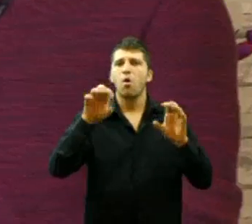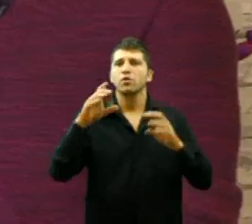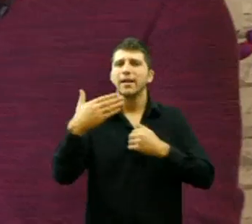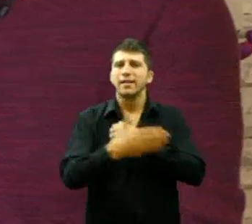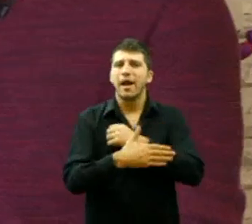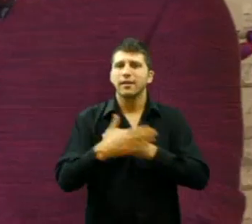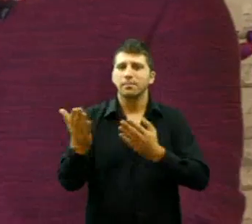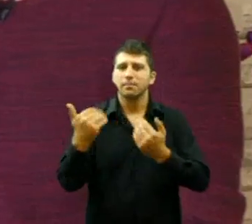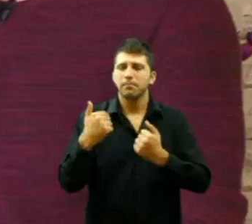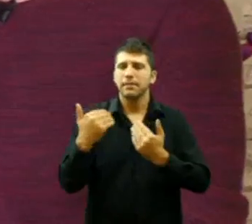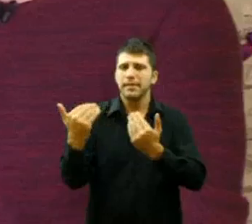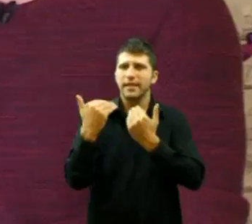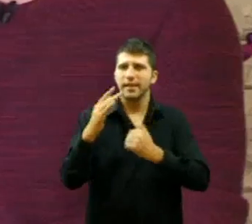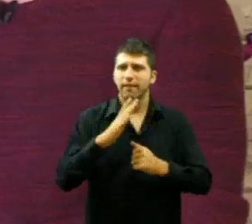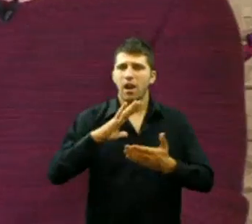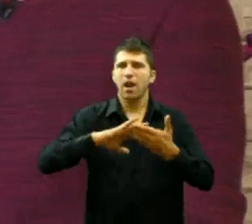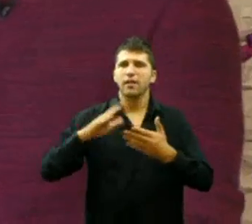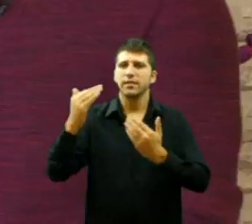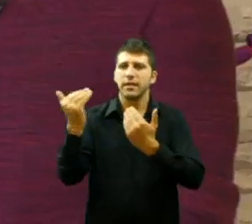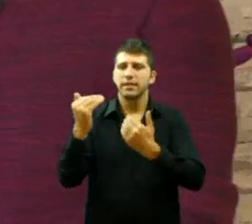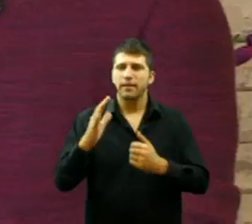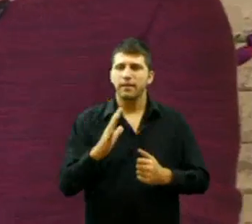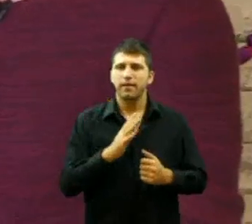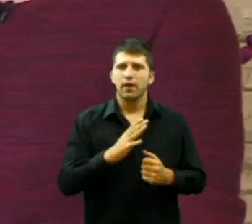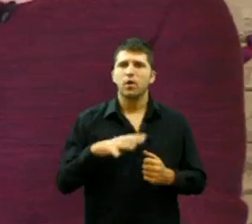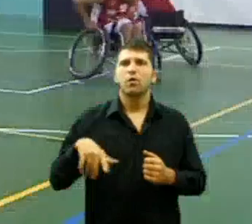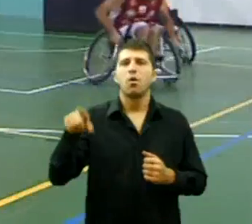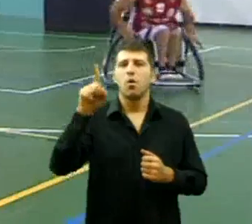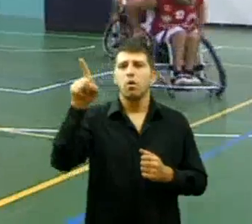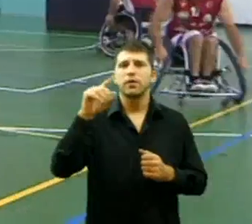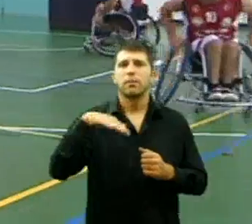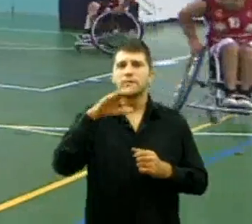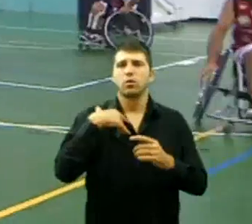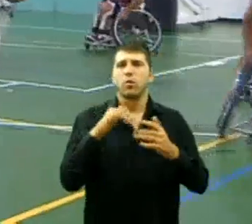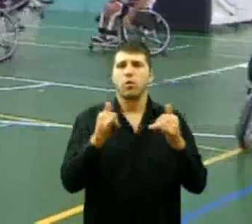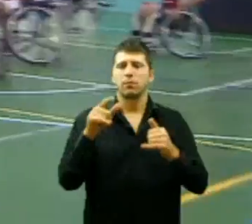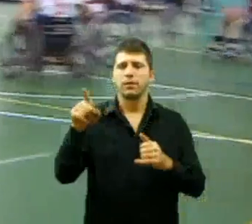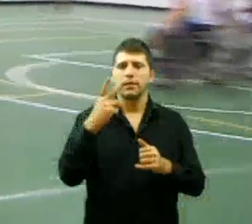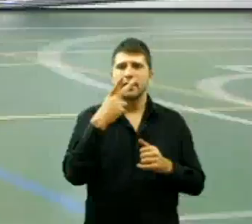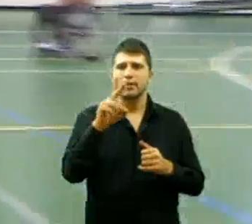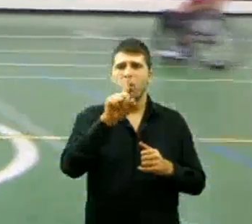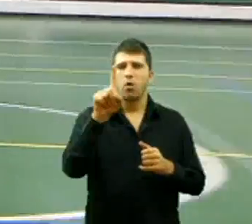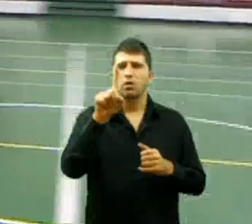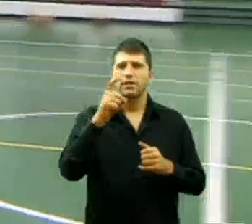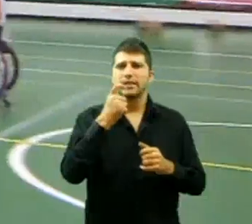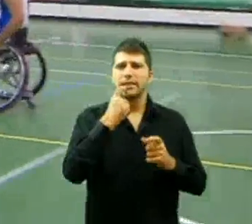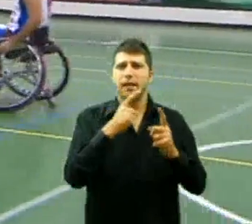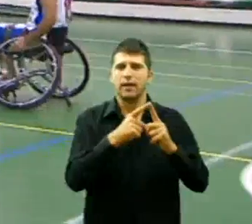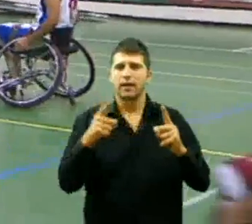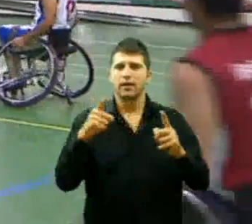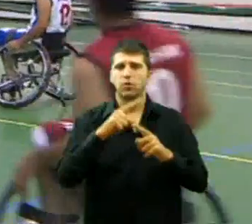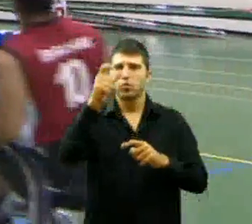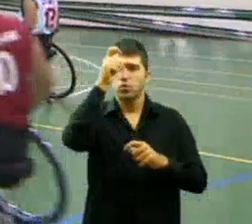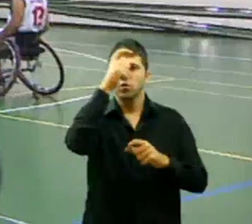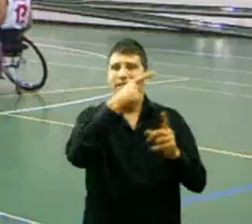de ilgilendiler arkadaşların yardımıyla. Orada basketbol oynuyorum. Antrenman görüntüleri eşliğinde röportaj devam